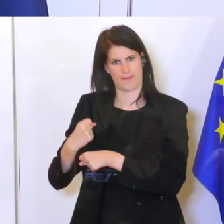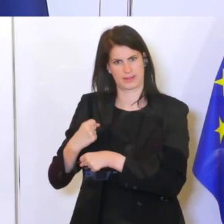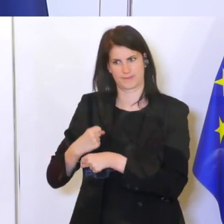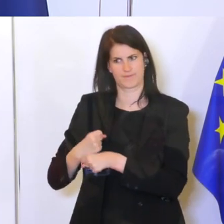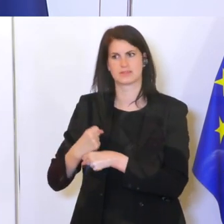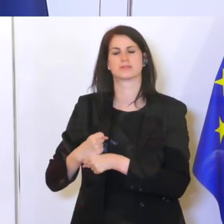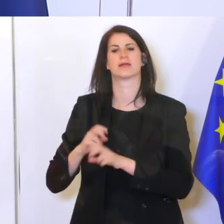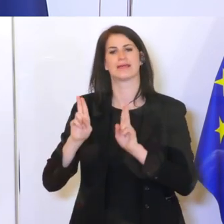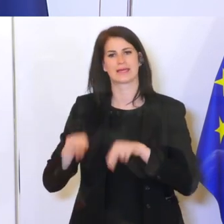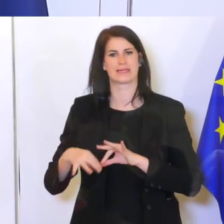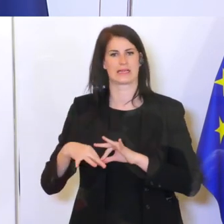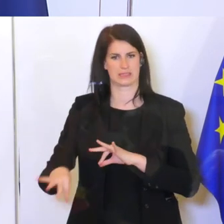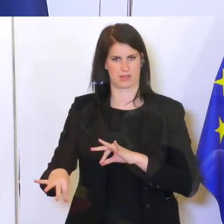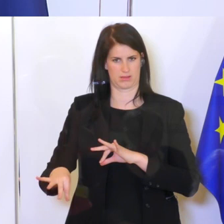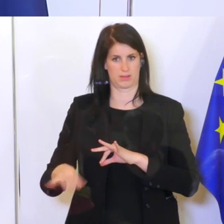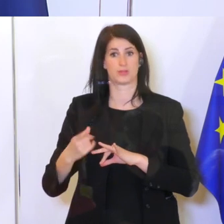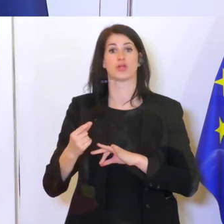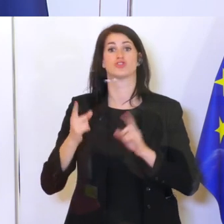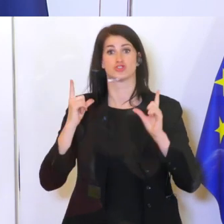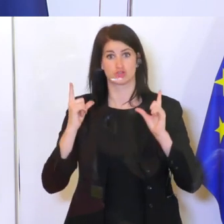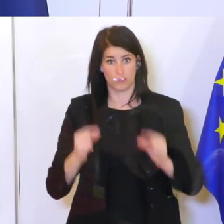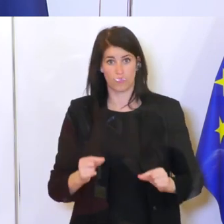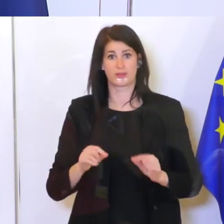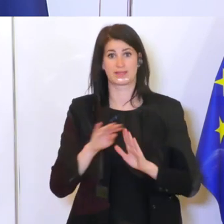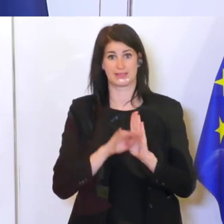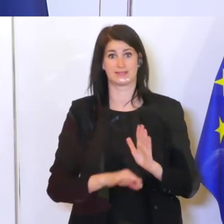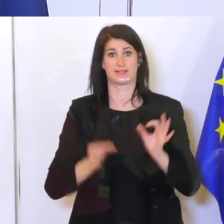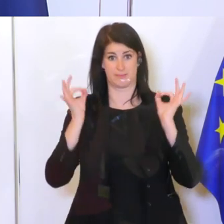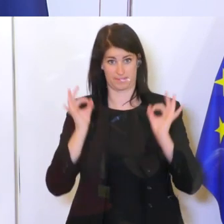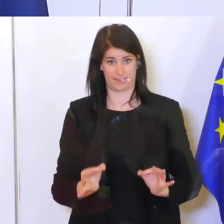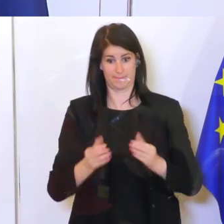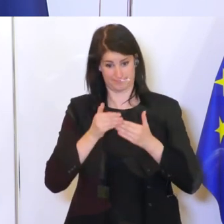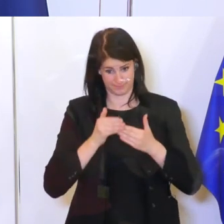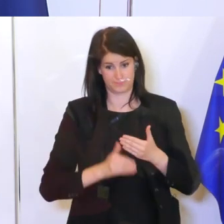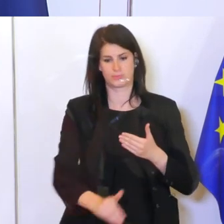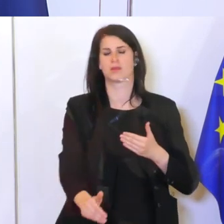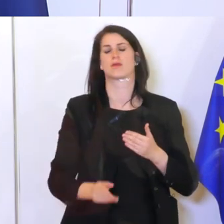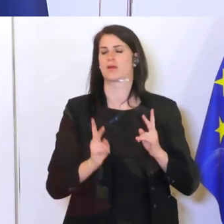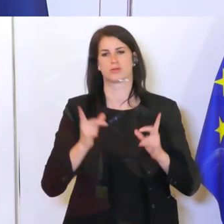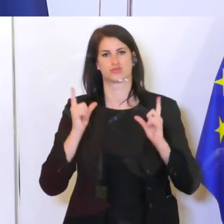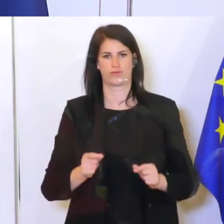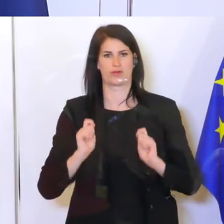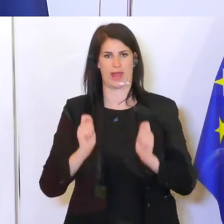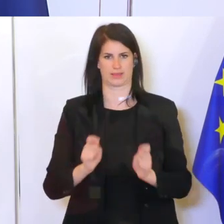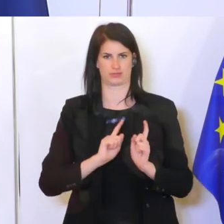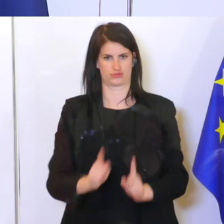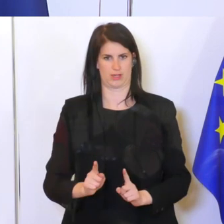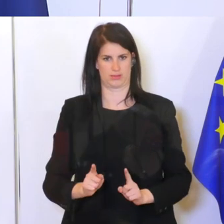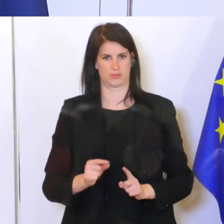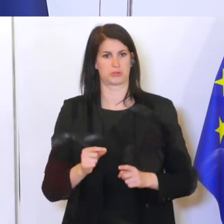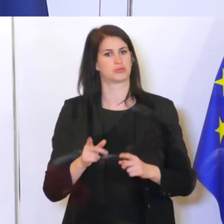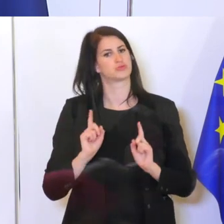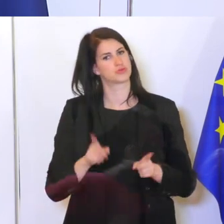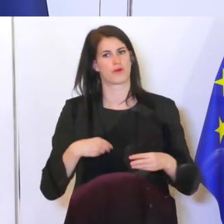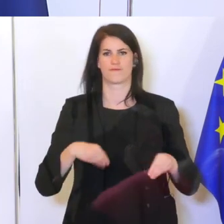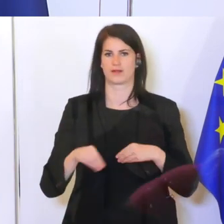sofort nach Inkrafttreten des Gesetzes eine Antragstellung möglich ist. Und nachdem es sehr flexibel und